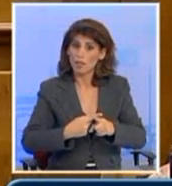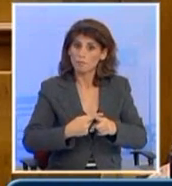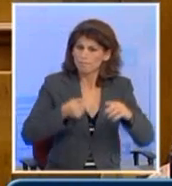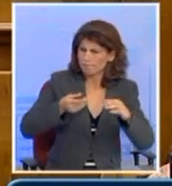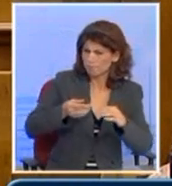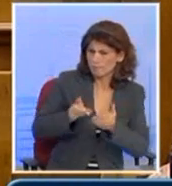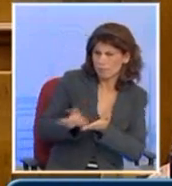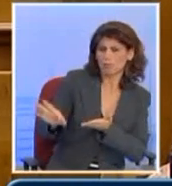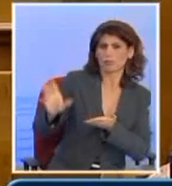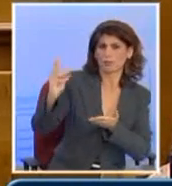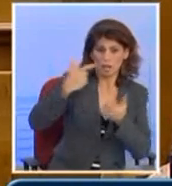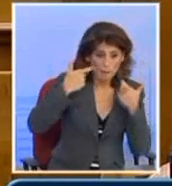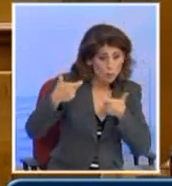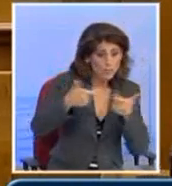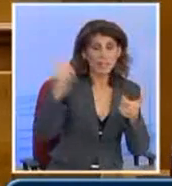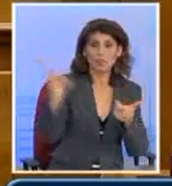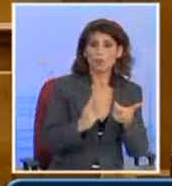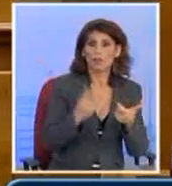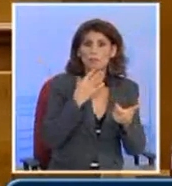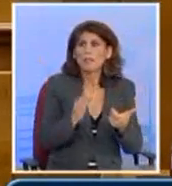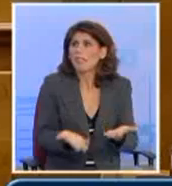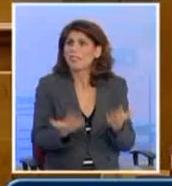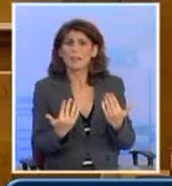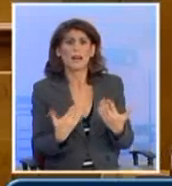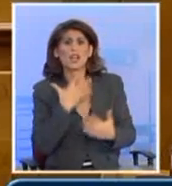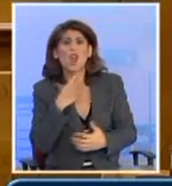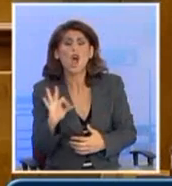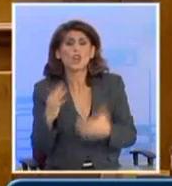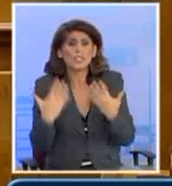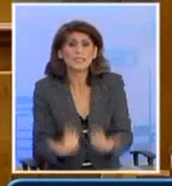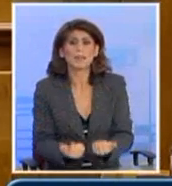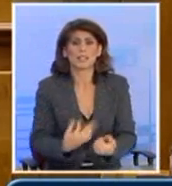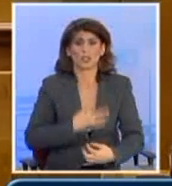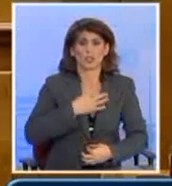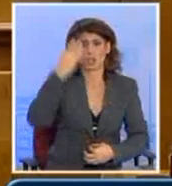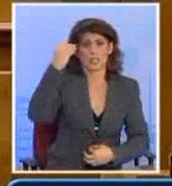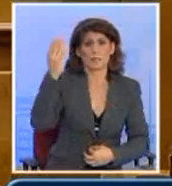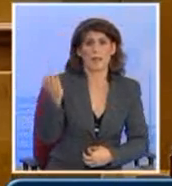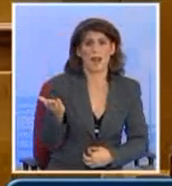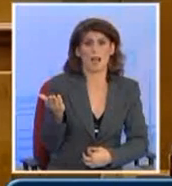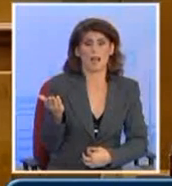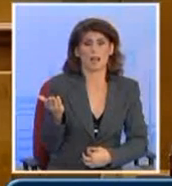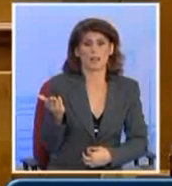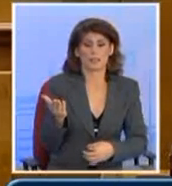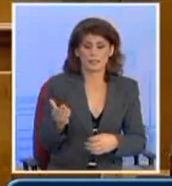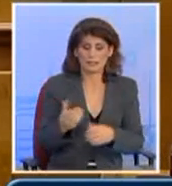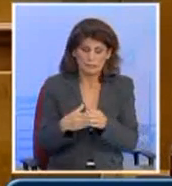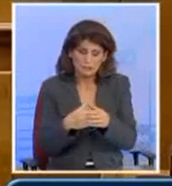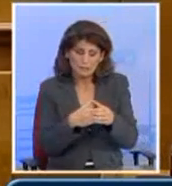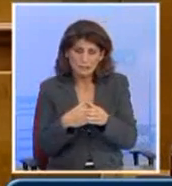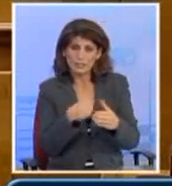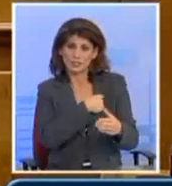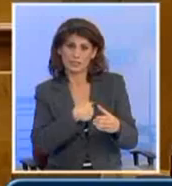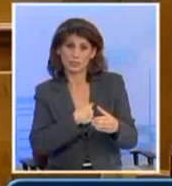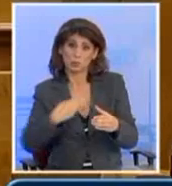Τρόικας, γιατί έτσι δεν υπάρχει λόγος ύπαρξης για τον κύριο Τσίπρα, τη στενή ηγετική του ομάδα,